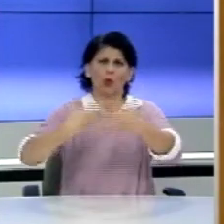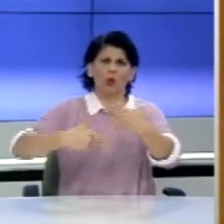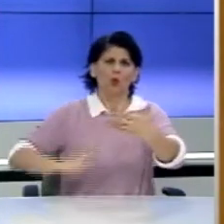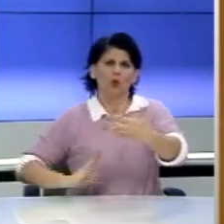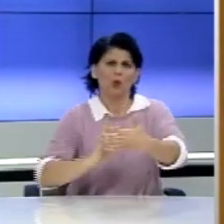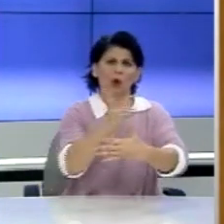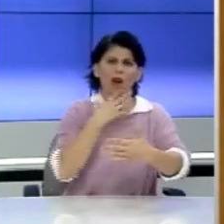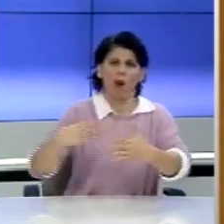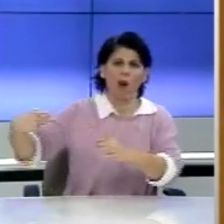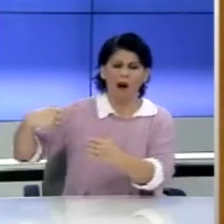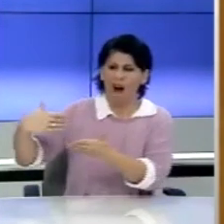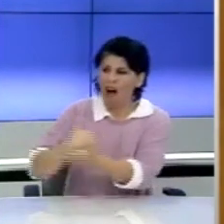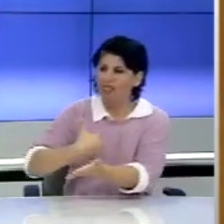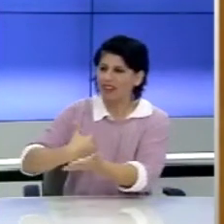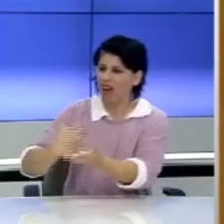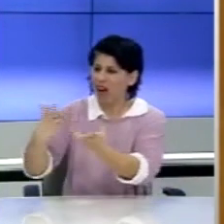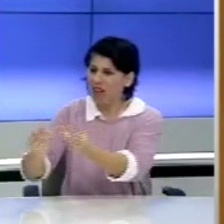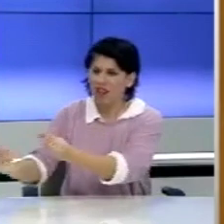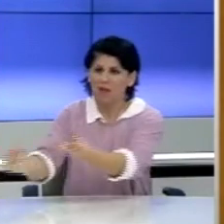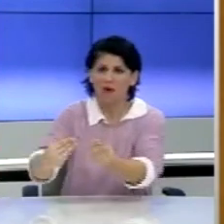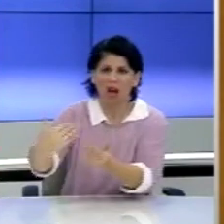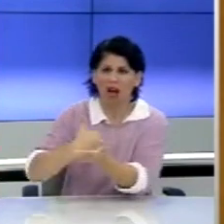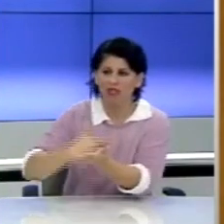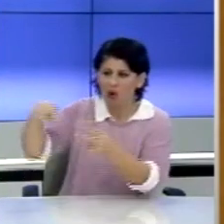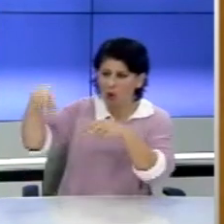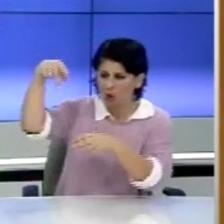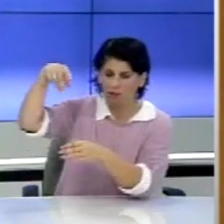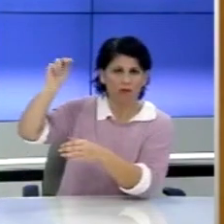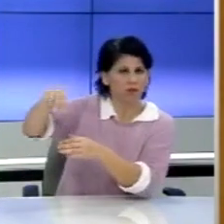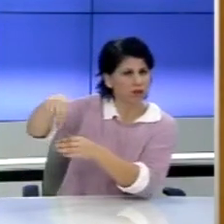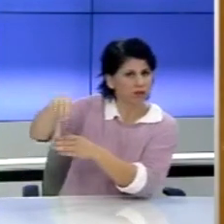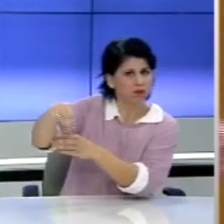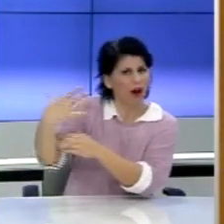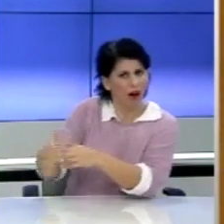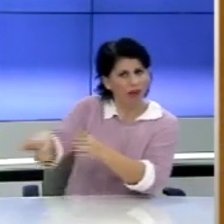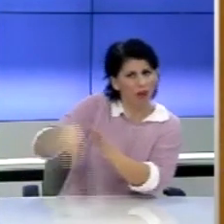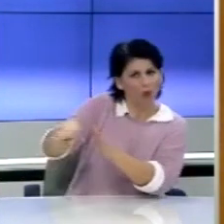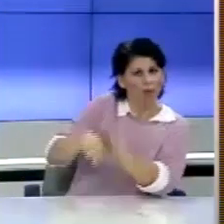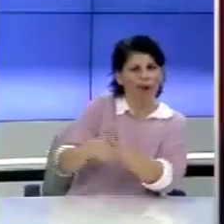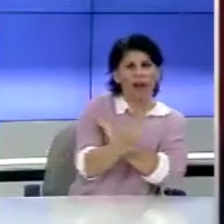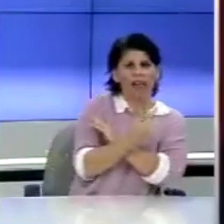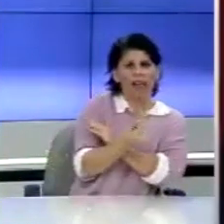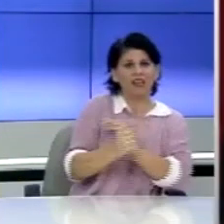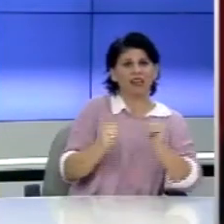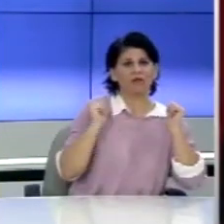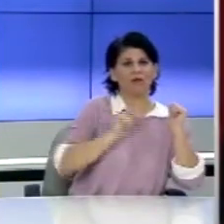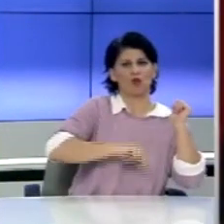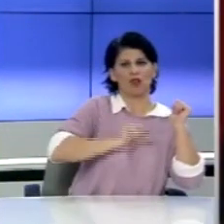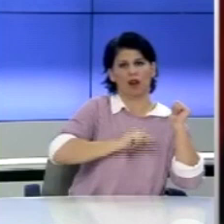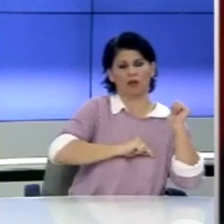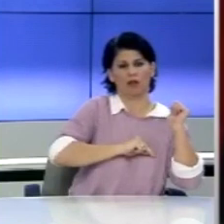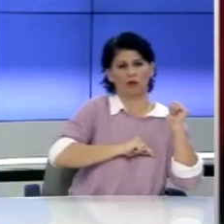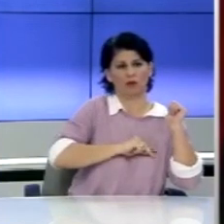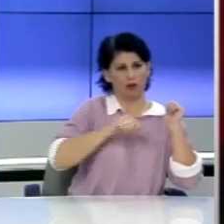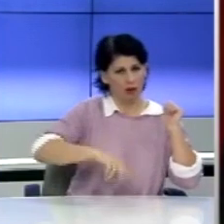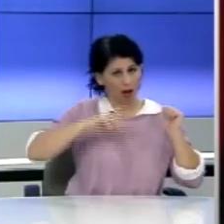πολλών. Οι αγώνες που αναπτύσσονται αυτή την περίοδο δίνουν απάντηση στην κυβέρνηση της Νέας Δημοκρατίας, που με